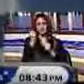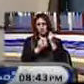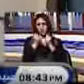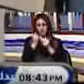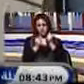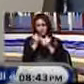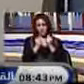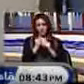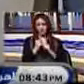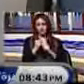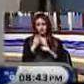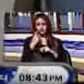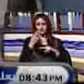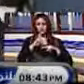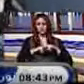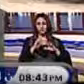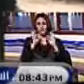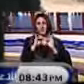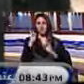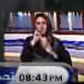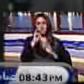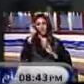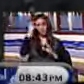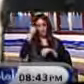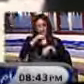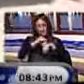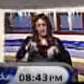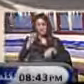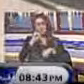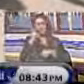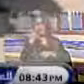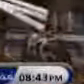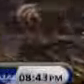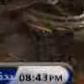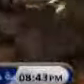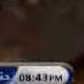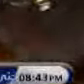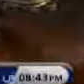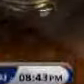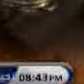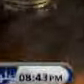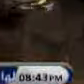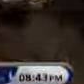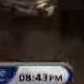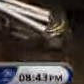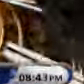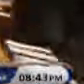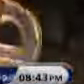جديدة حرصا على كل قطرة دم تنزف من أي مواطن.